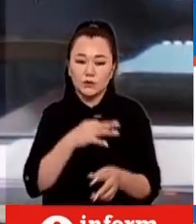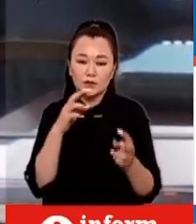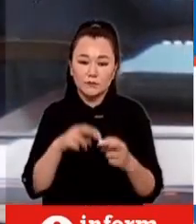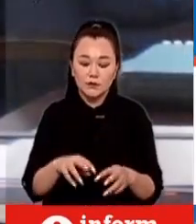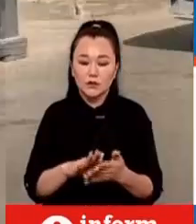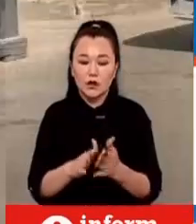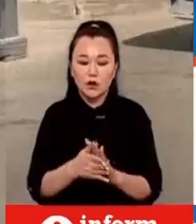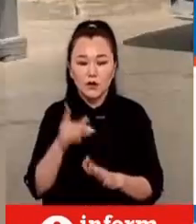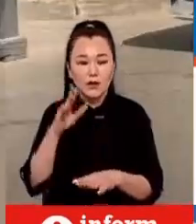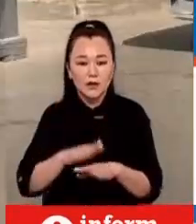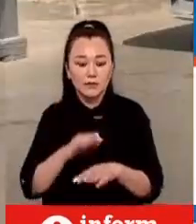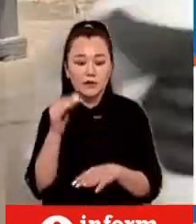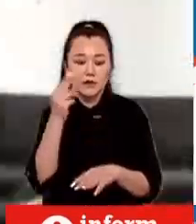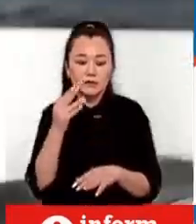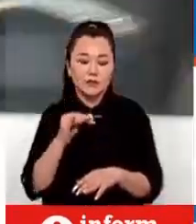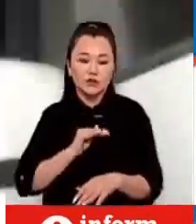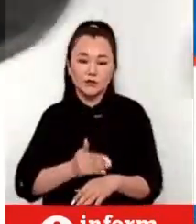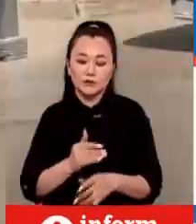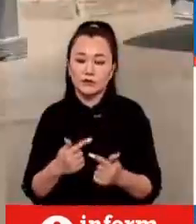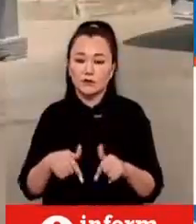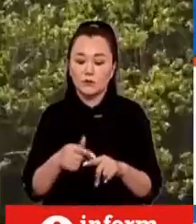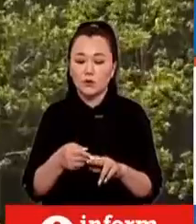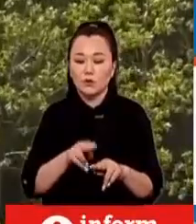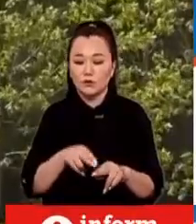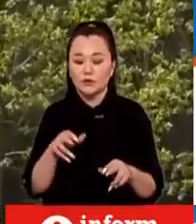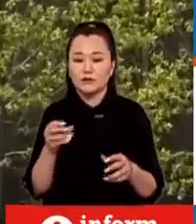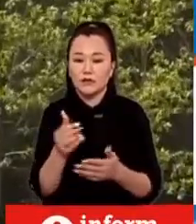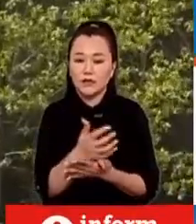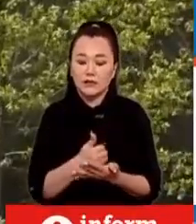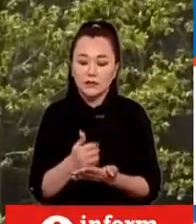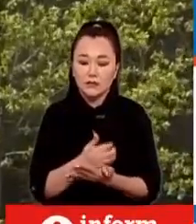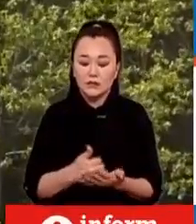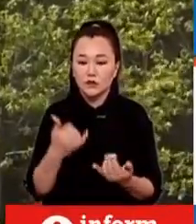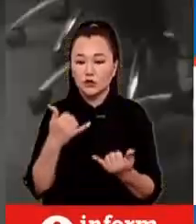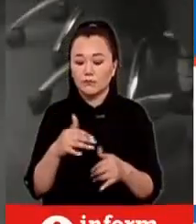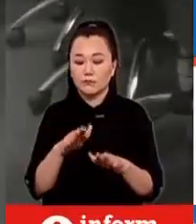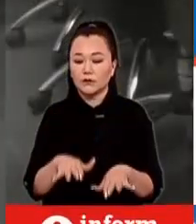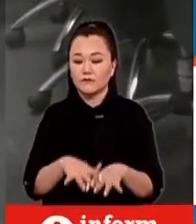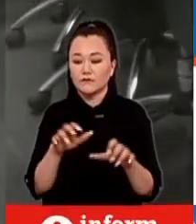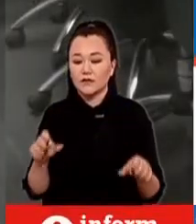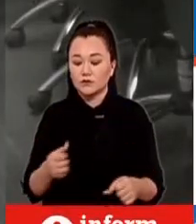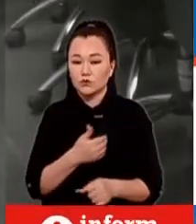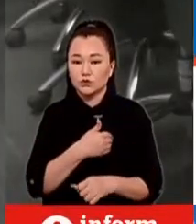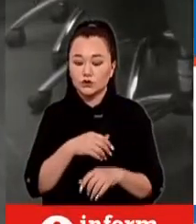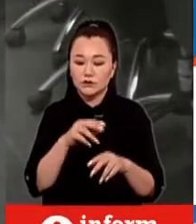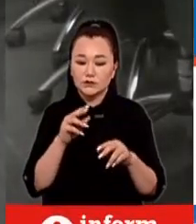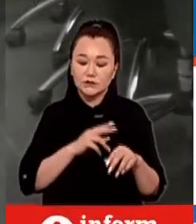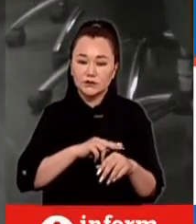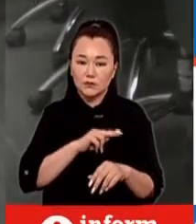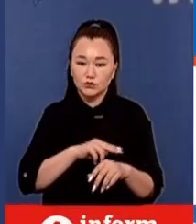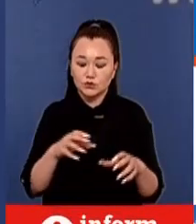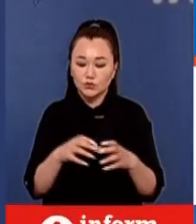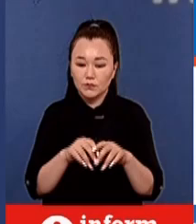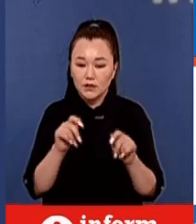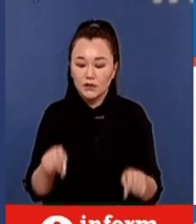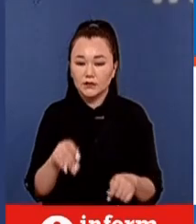договора между акиматом Астаны и частной компанией, которая собирает деньги. Тем временем местные власти намерены создать рабочую группу и сесть